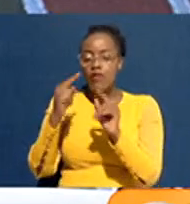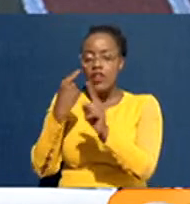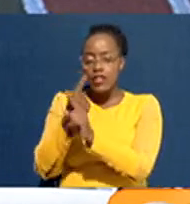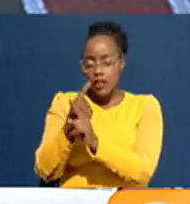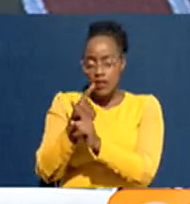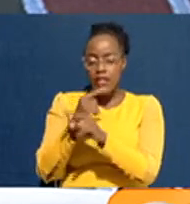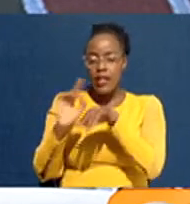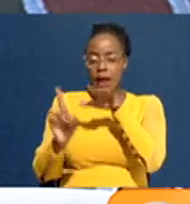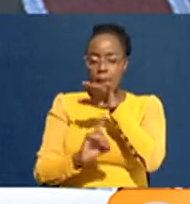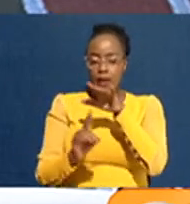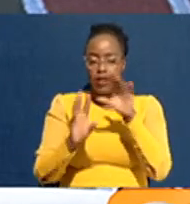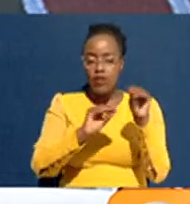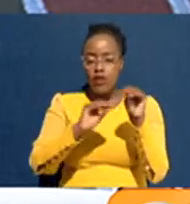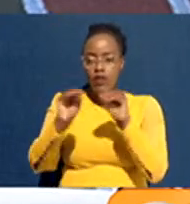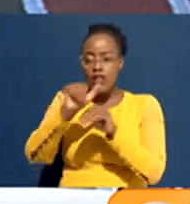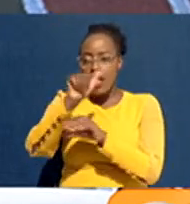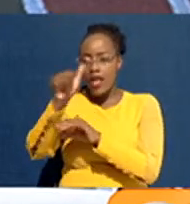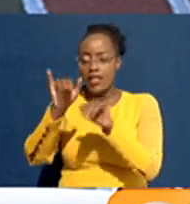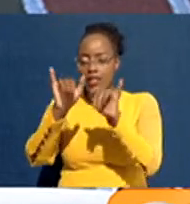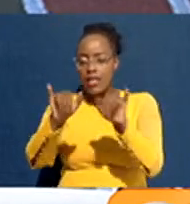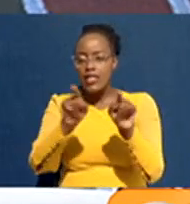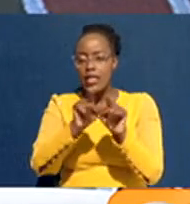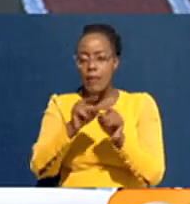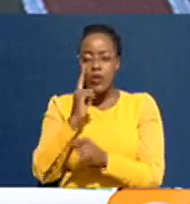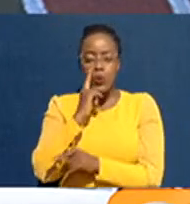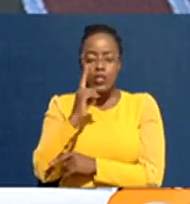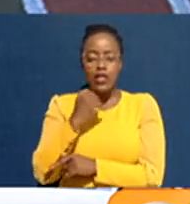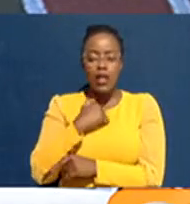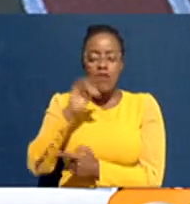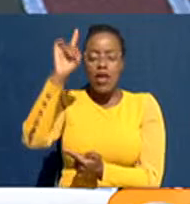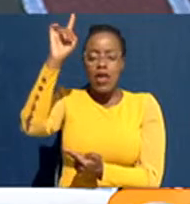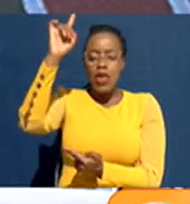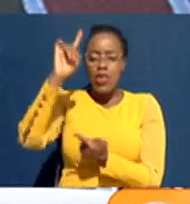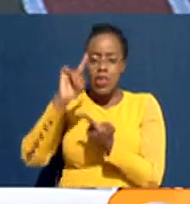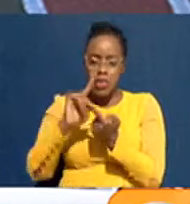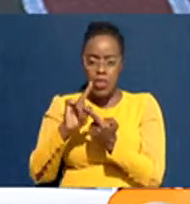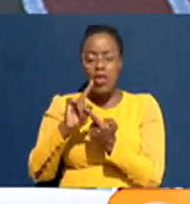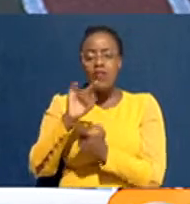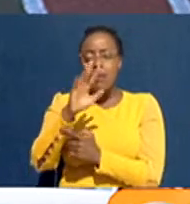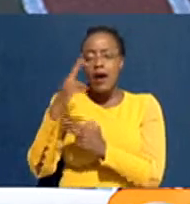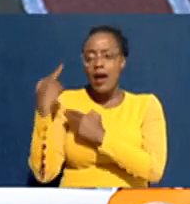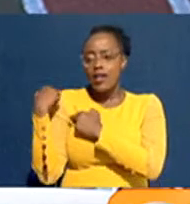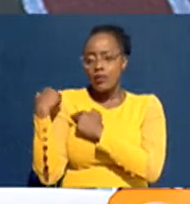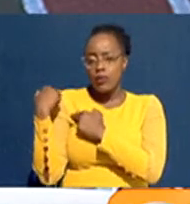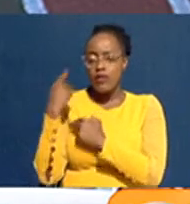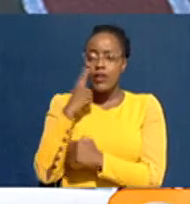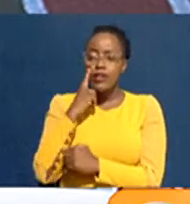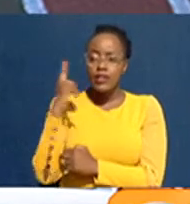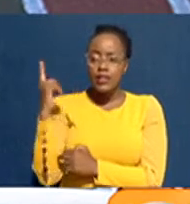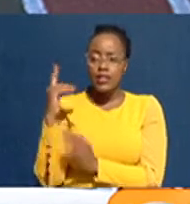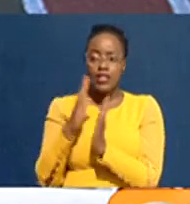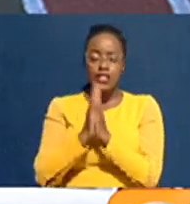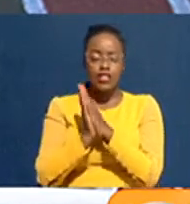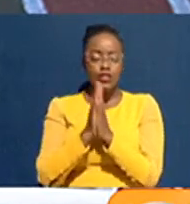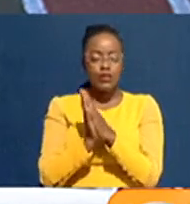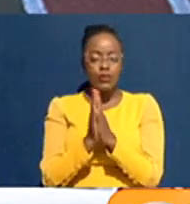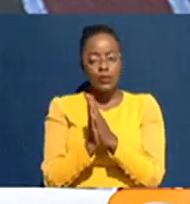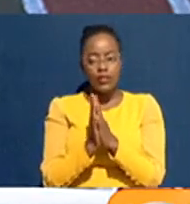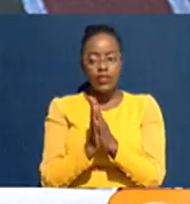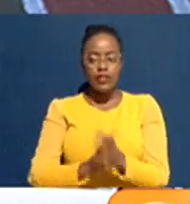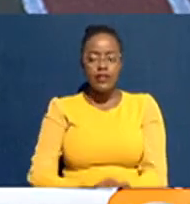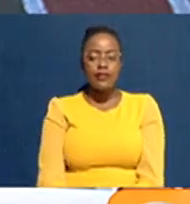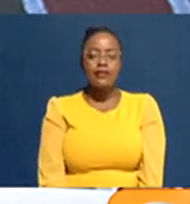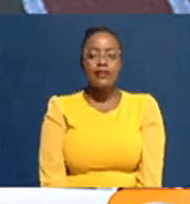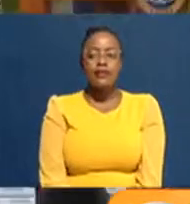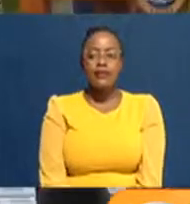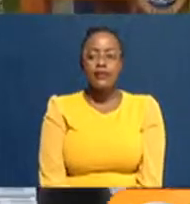wengine wakipandishwa hadhi, huku wengine wakionekana kupunguziwa makali na majukumu. Chemutai Goina na tuangalia masuala haya.